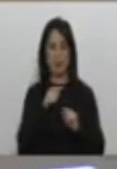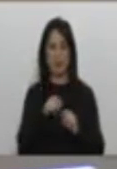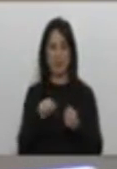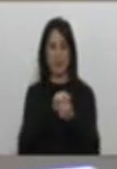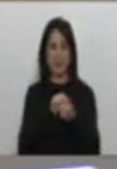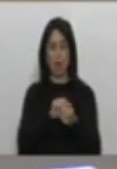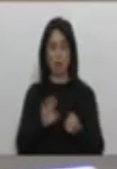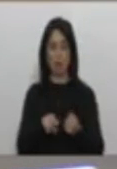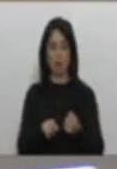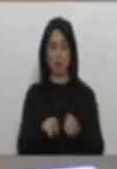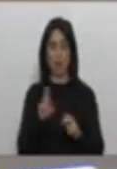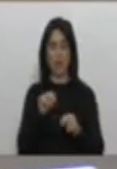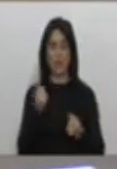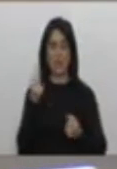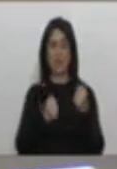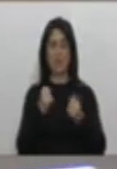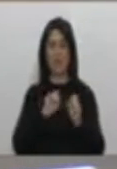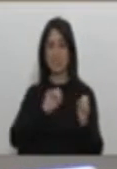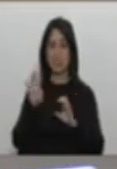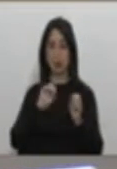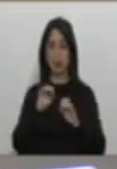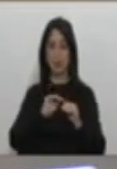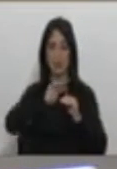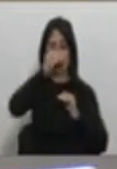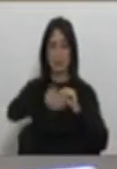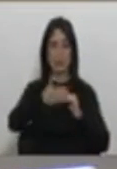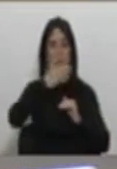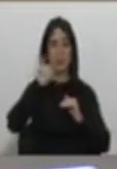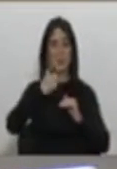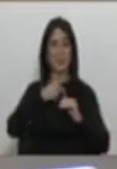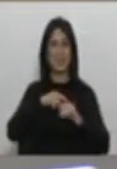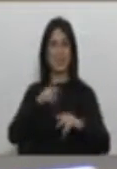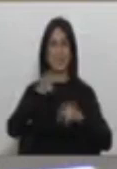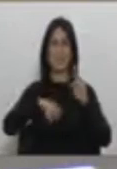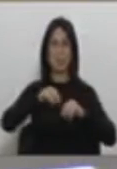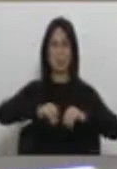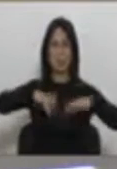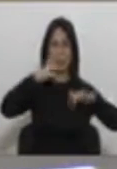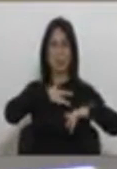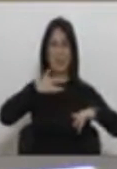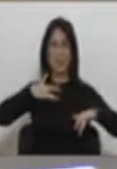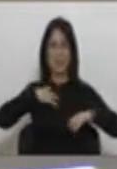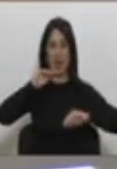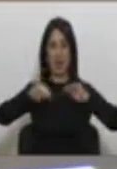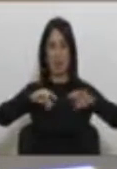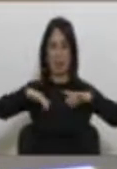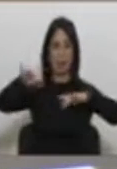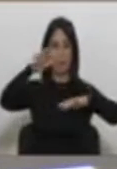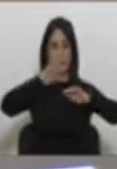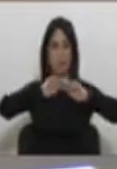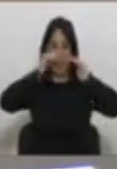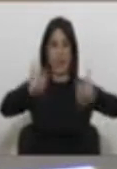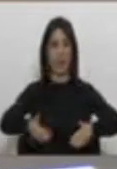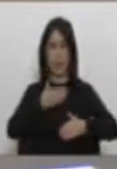დაუმუშავებლობა, ასევე ტრანსპორტირება გადაუხურავი წესით, სამშენებლო მოედნებზე ამტვარებადი მასალის განთავსება გადაუხურავი